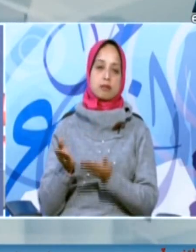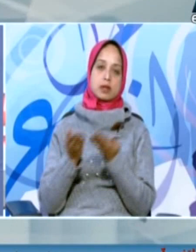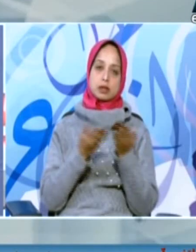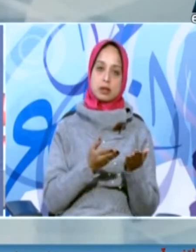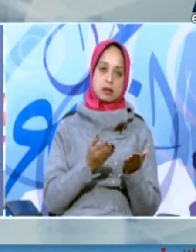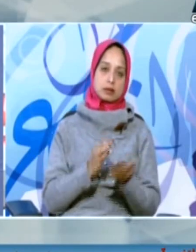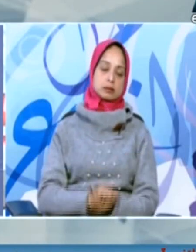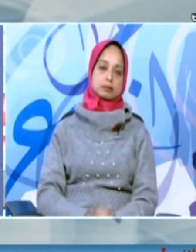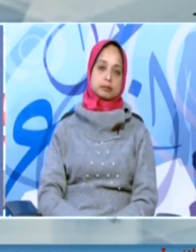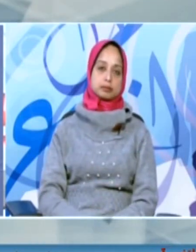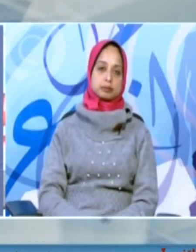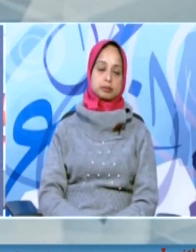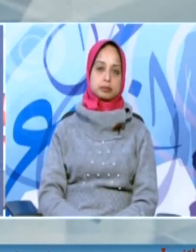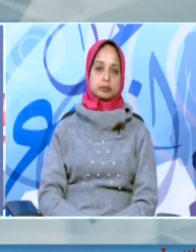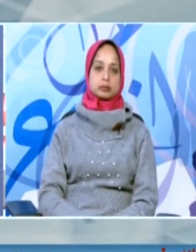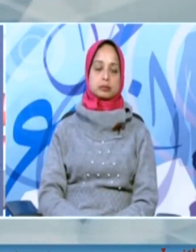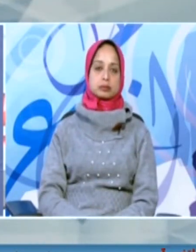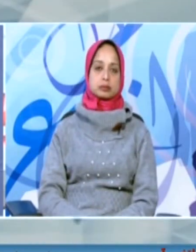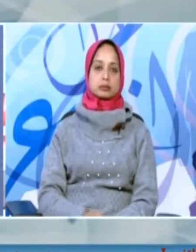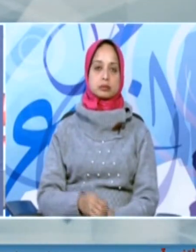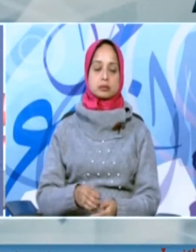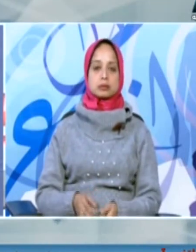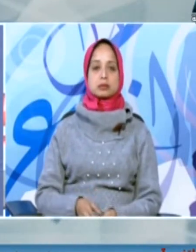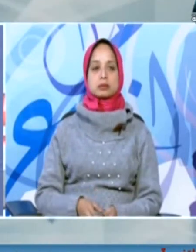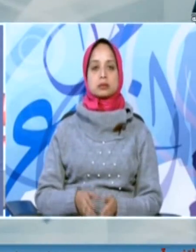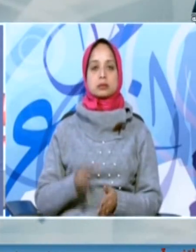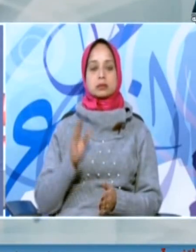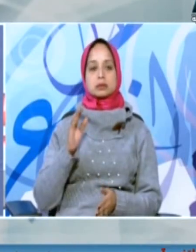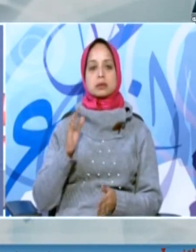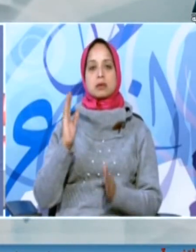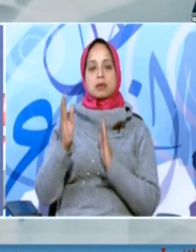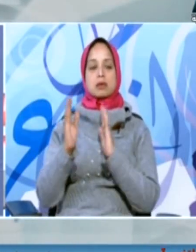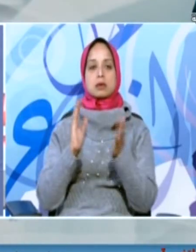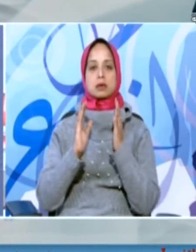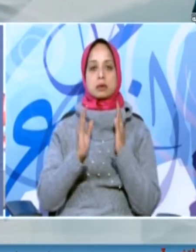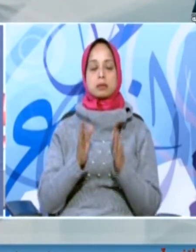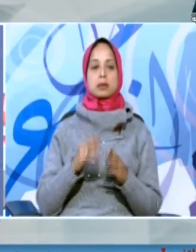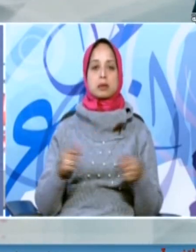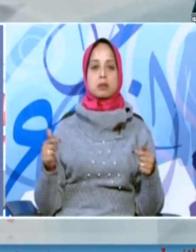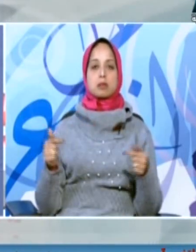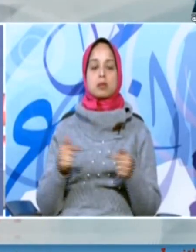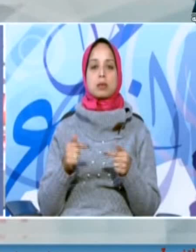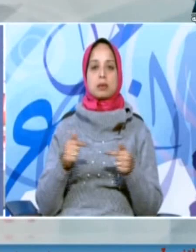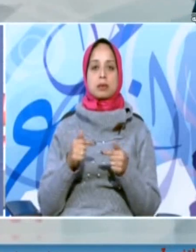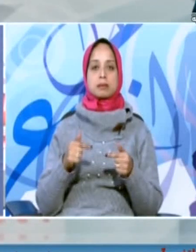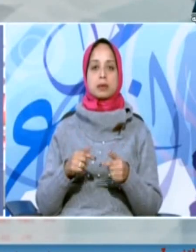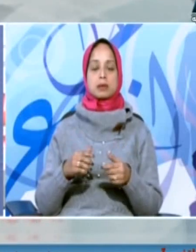بابا. قارن بين قانون المقابلة وقانون التصفية من حيث